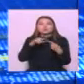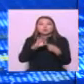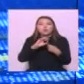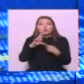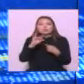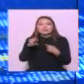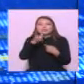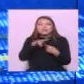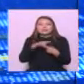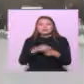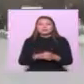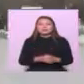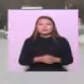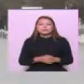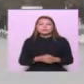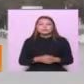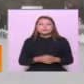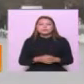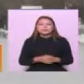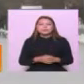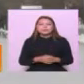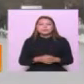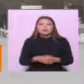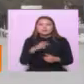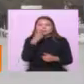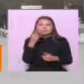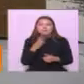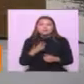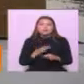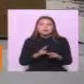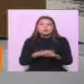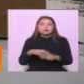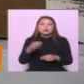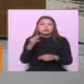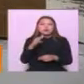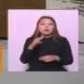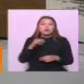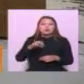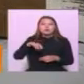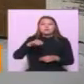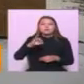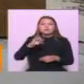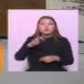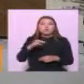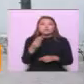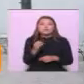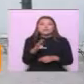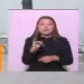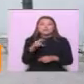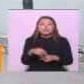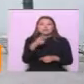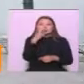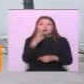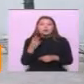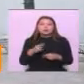углерода воздухе сначала неприятный запах начал ощущаться в городе форт-шевченко А вот до аксов этот запах